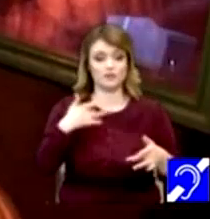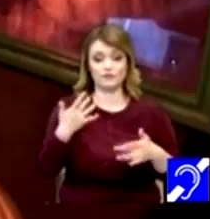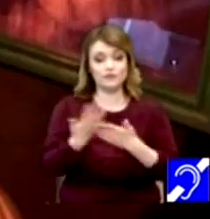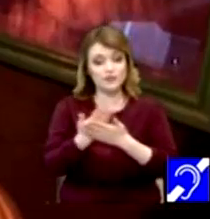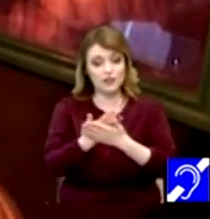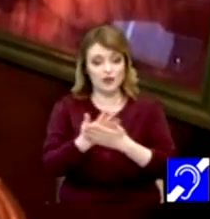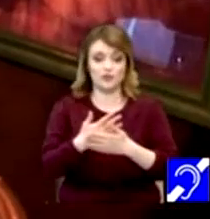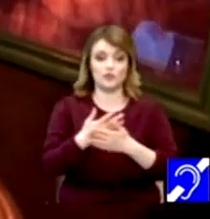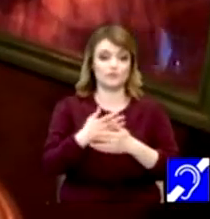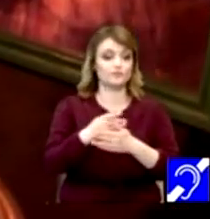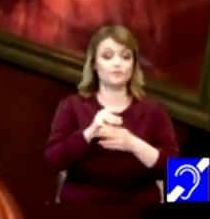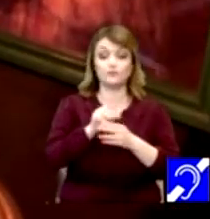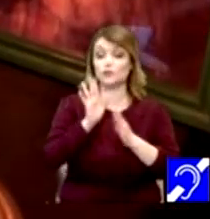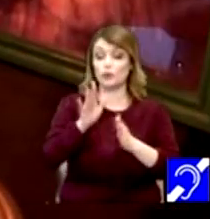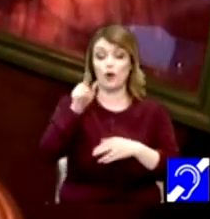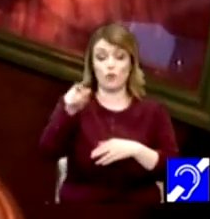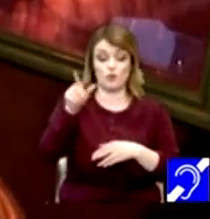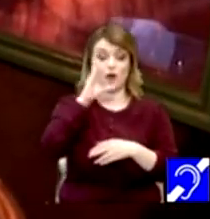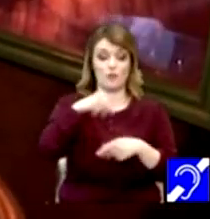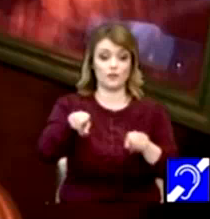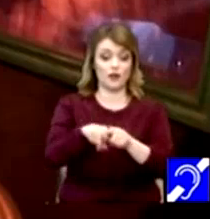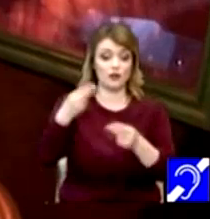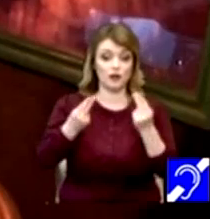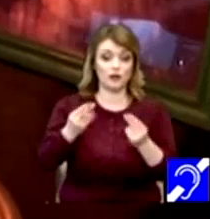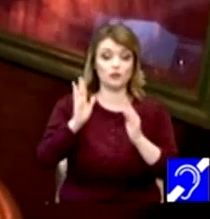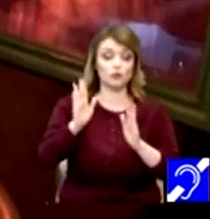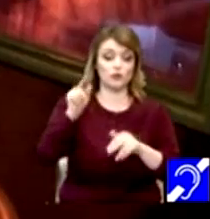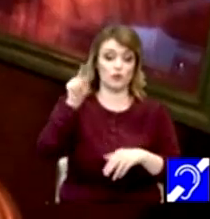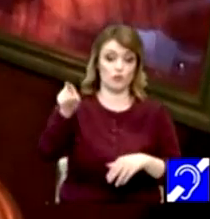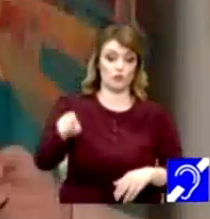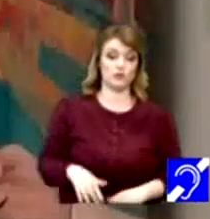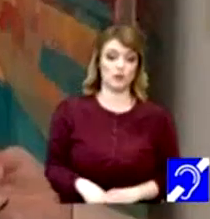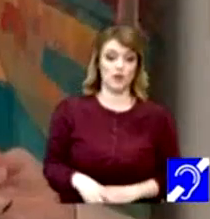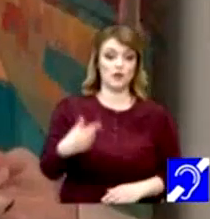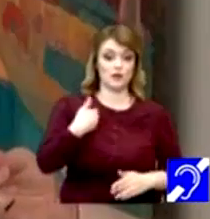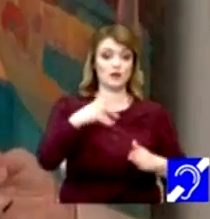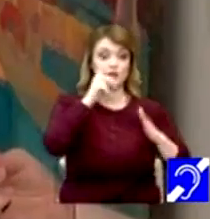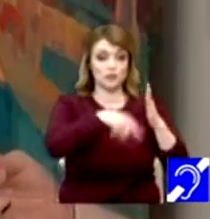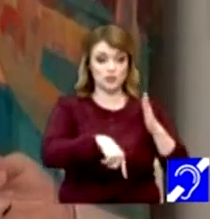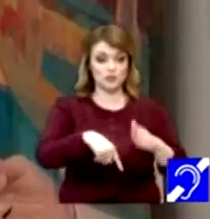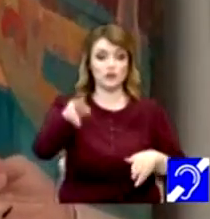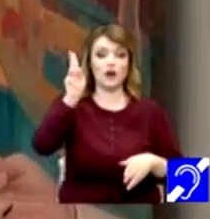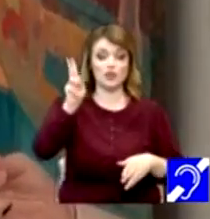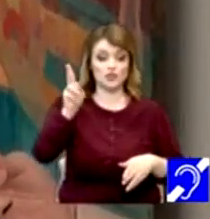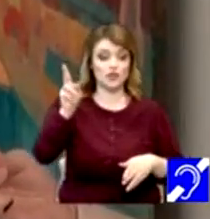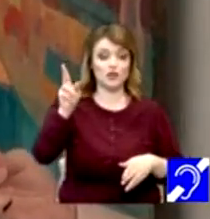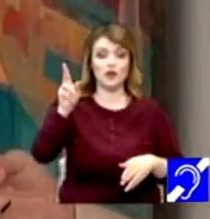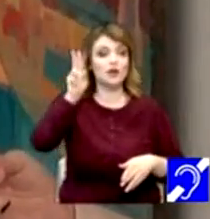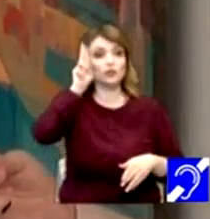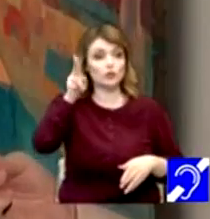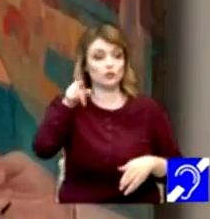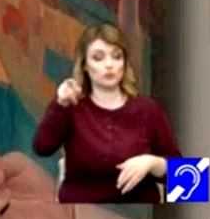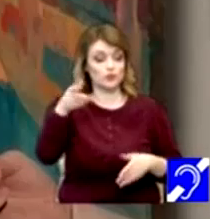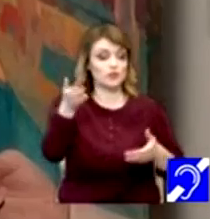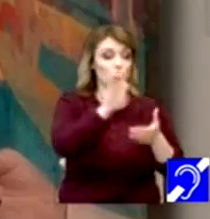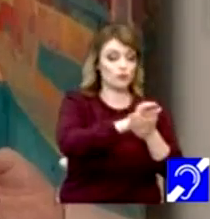cred că îl putea să-l facă altcineva decât anume domnul Boris Becket. Sper foarte mult ca cei care n-au reușit să-l cunoască pe